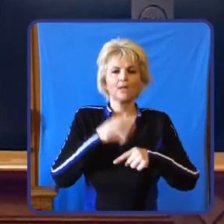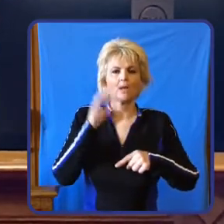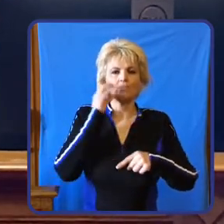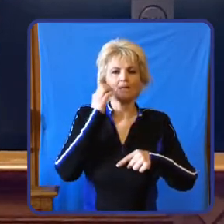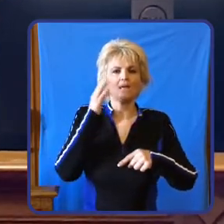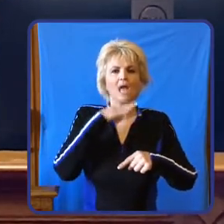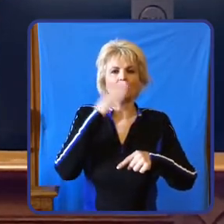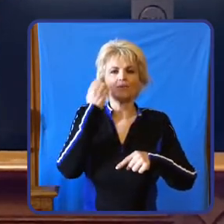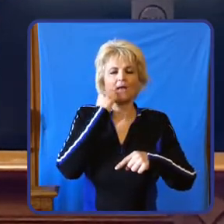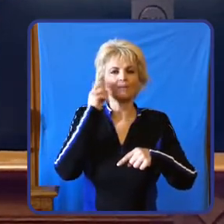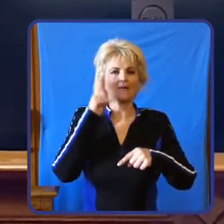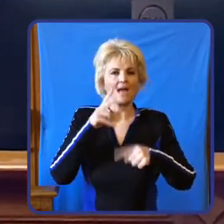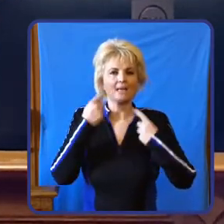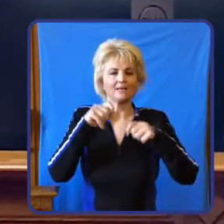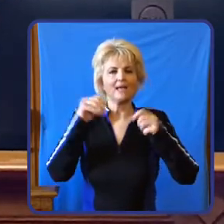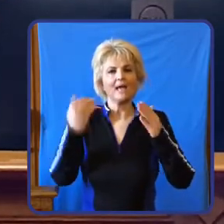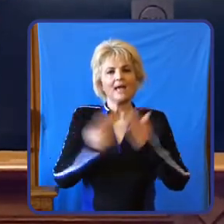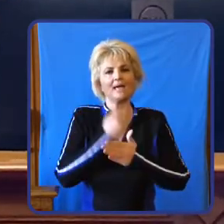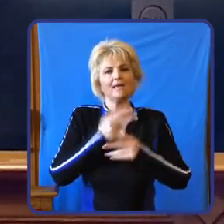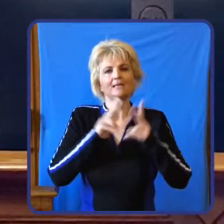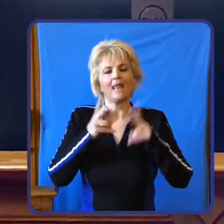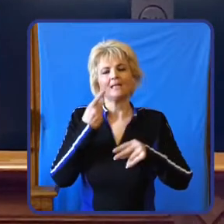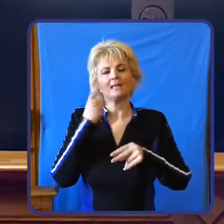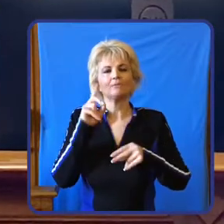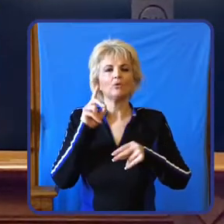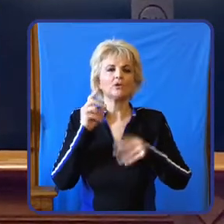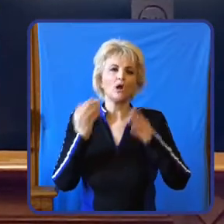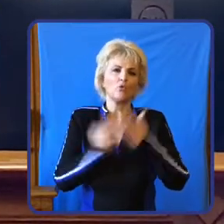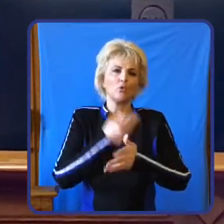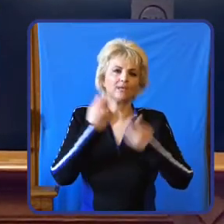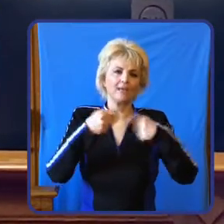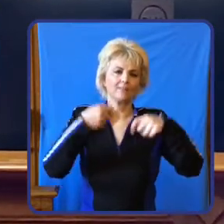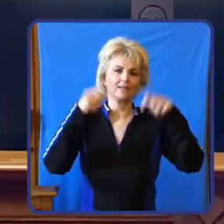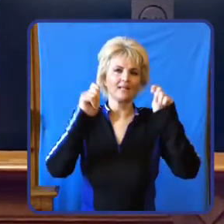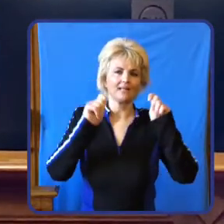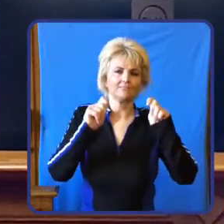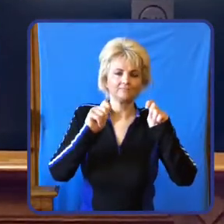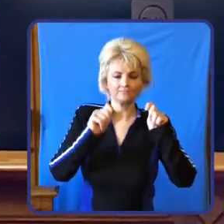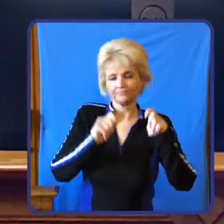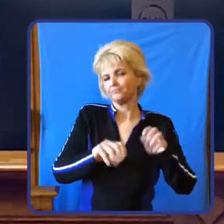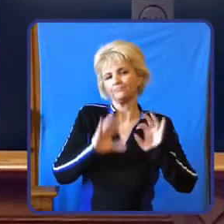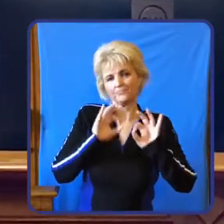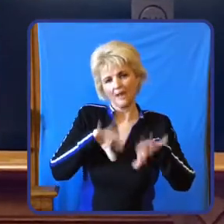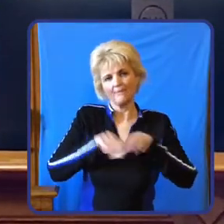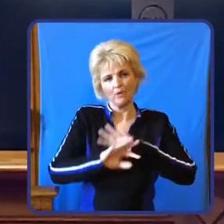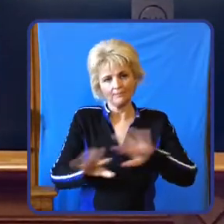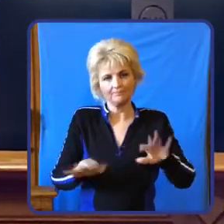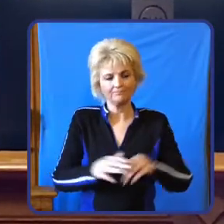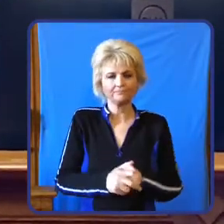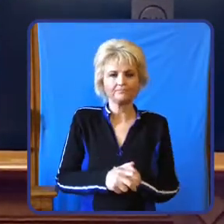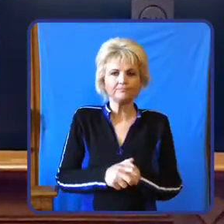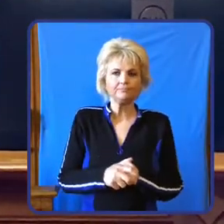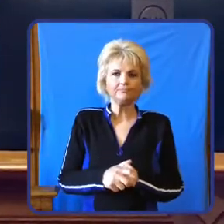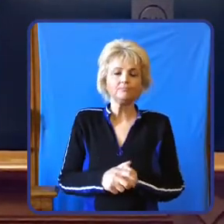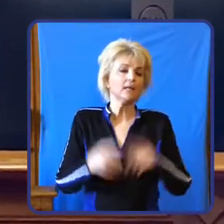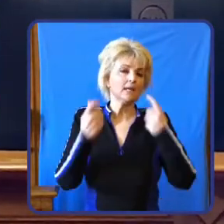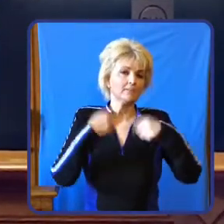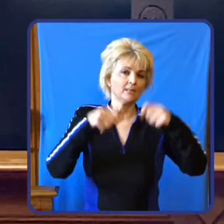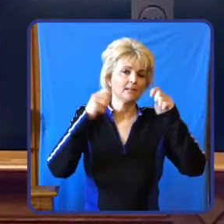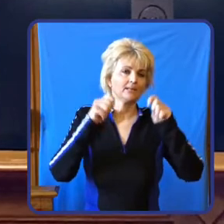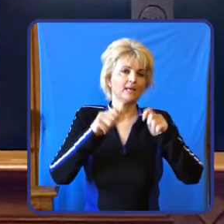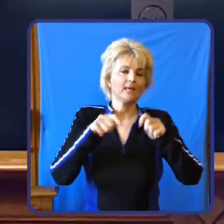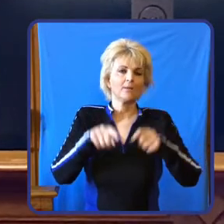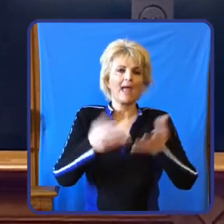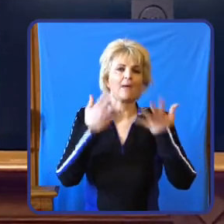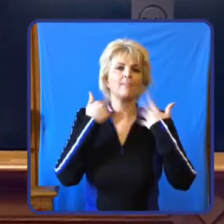épületét, ahelyett lehetett volna akár egy modern újat építeni, de nem, az arra feltétlenül szükség volt, rendben van, elfogadjuk. Építettek egy